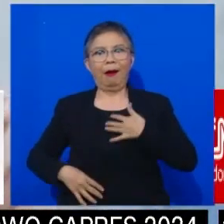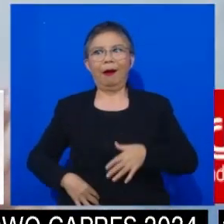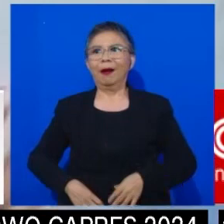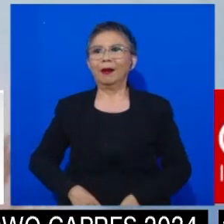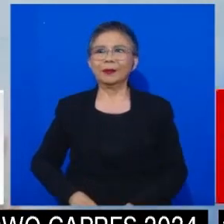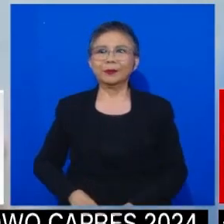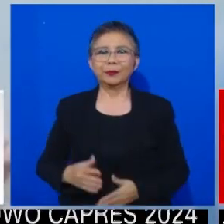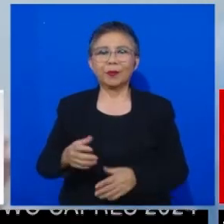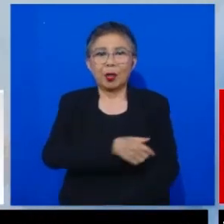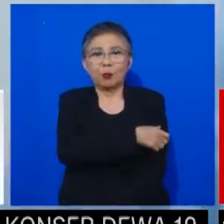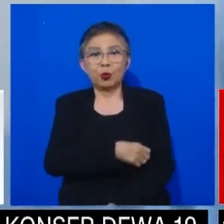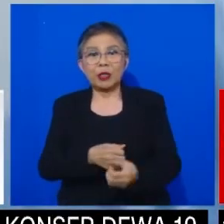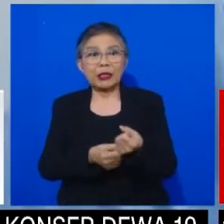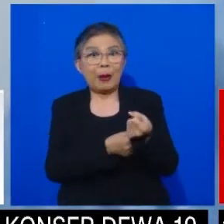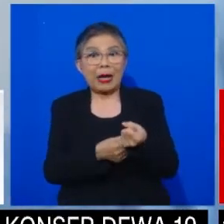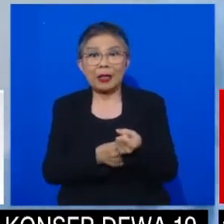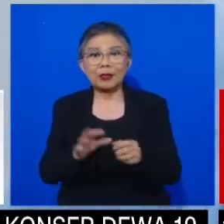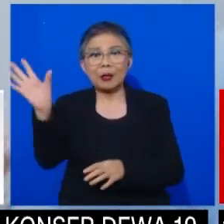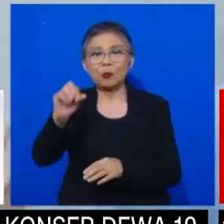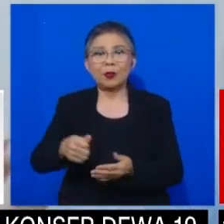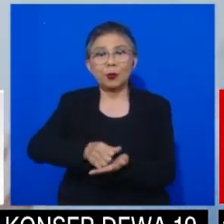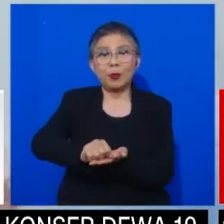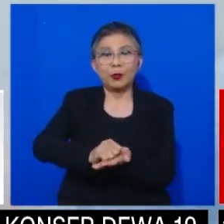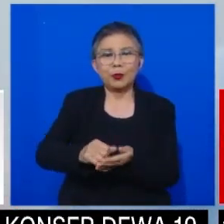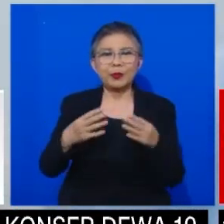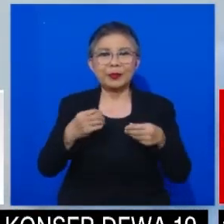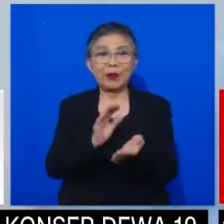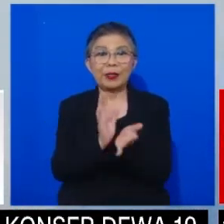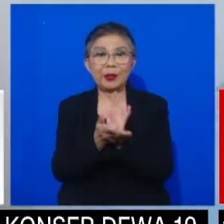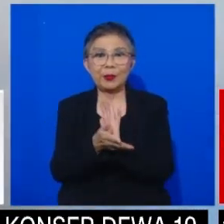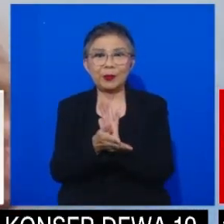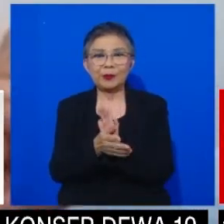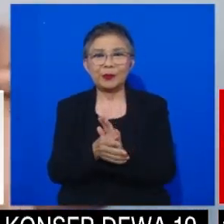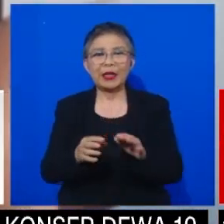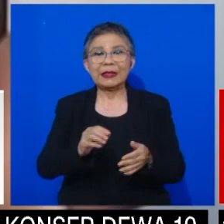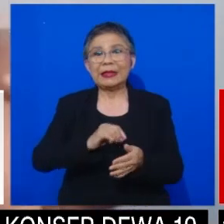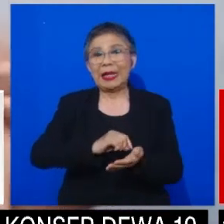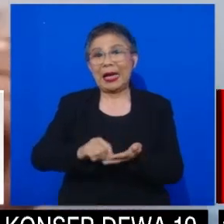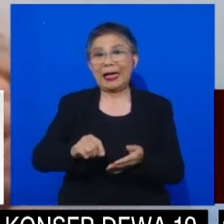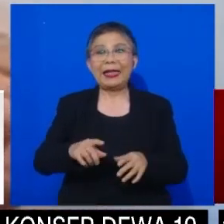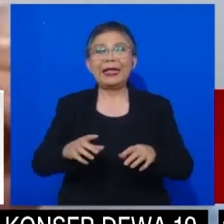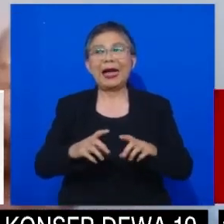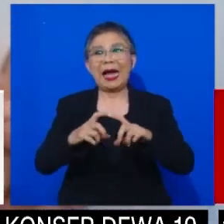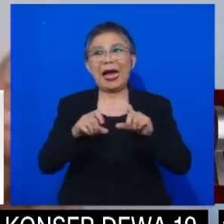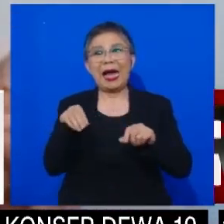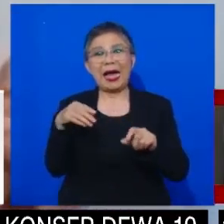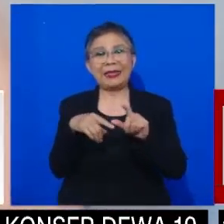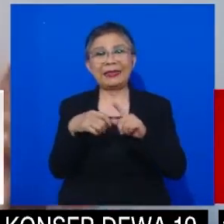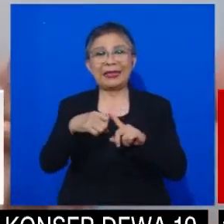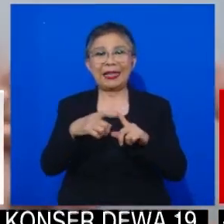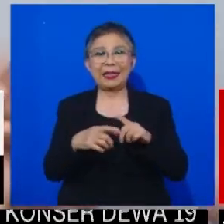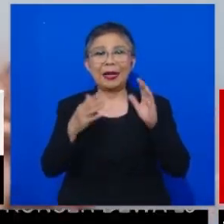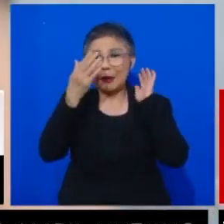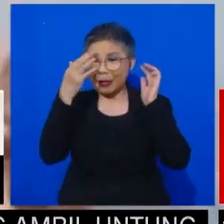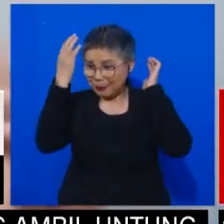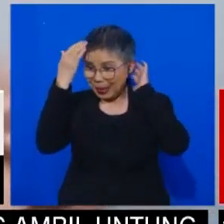video petugas pemadam kebakaran Kabupaten Madiun Jawa Timur menyelamatkan Aska Airlangga Pratama yang kepalanya terjepit Pilar di